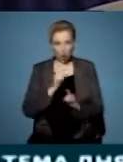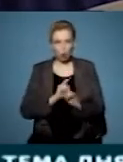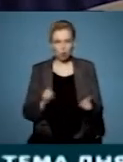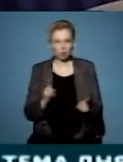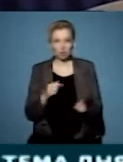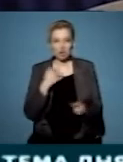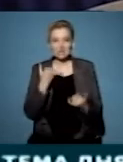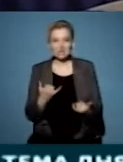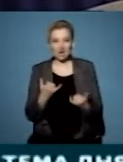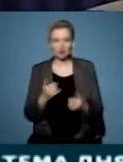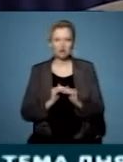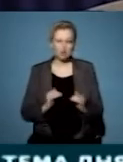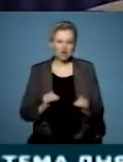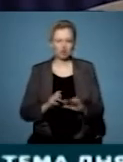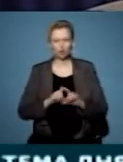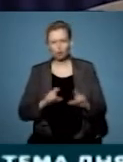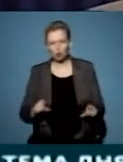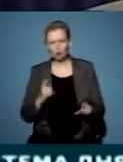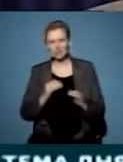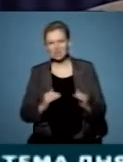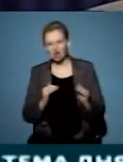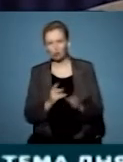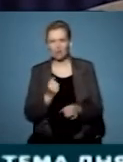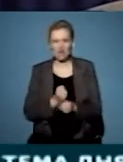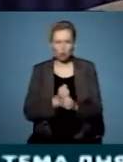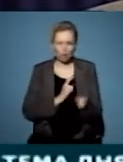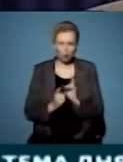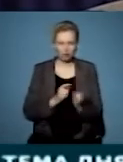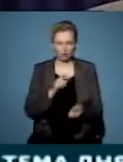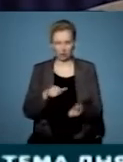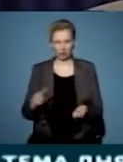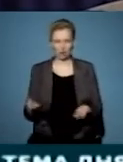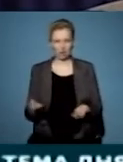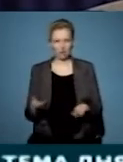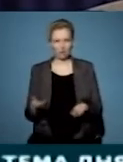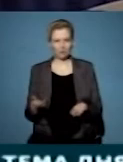я ж кажу, зараз діти, школа, дитсадок, на роботу мешканці.